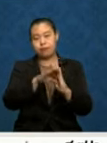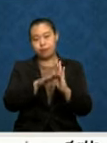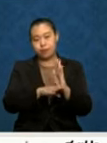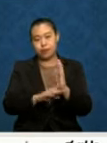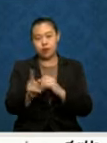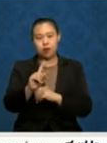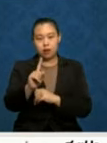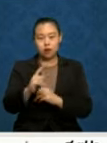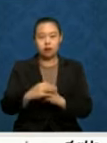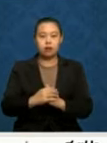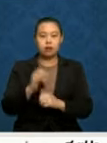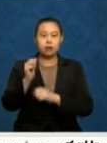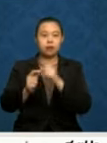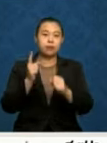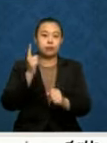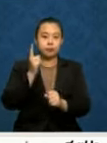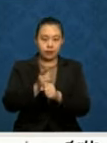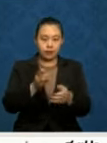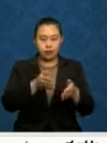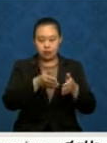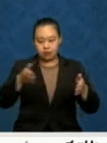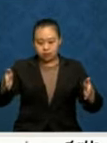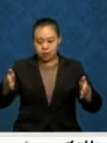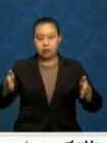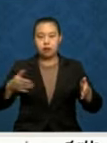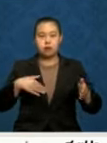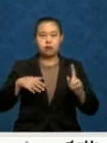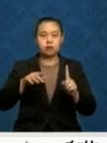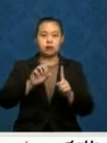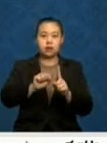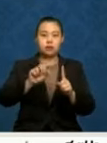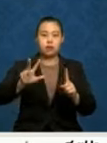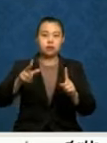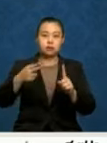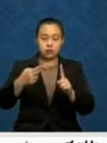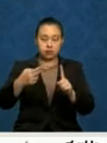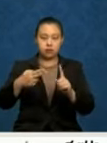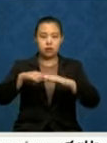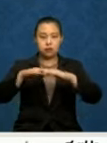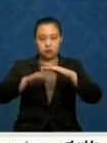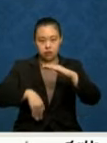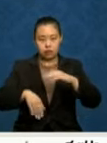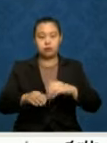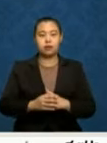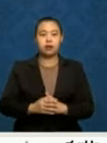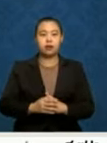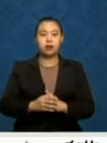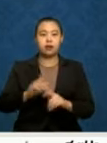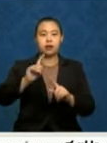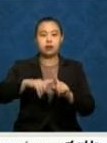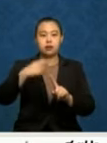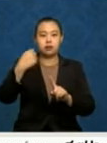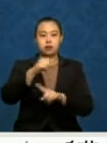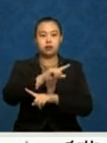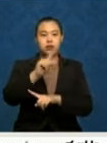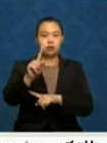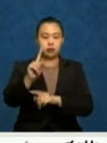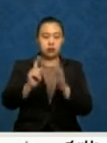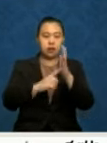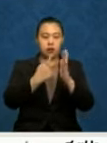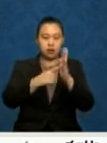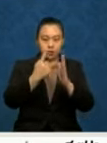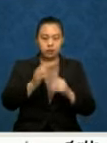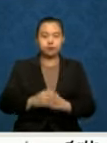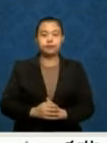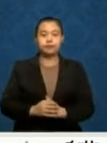ม่เกิน 130,000 บาทนะครับคือใช้บังคับตั้งแต่วันที่1ตุลาคมนะครับก็เพิ่มจากจำนวนเงินเดิมที่เ